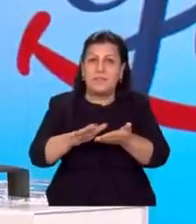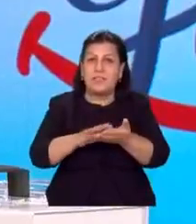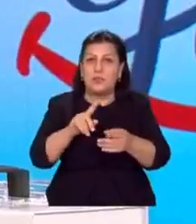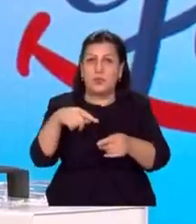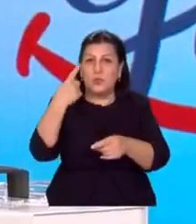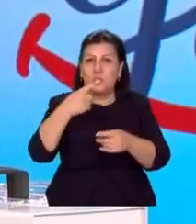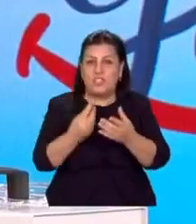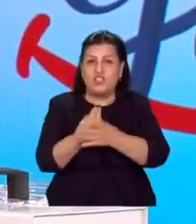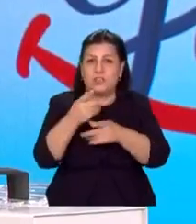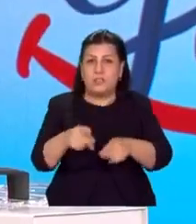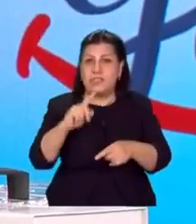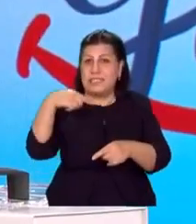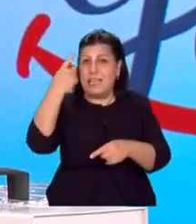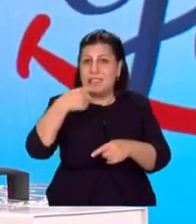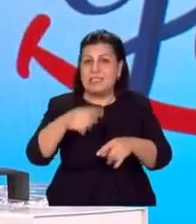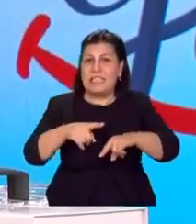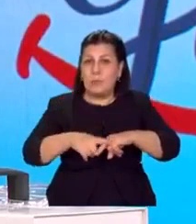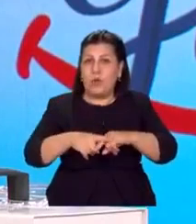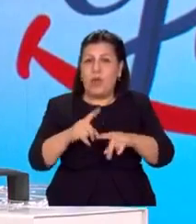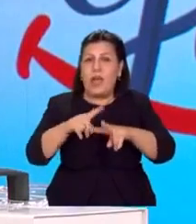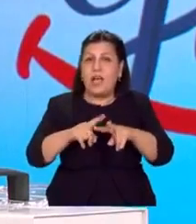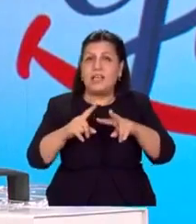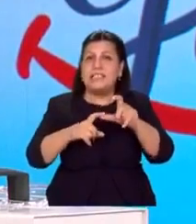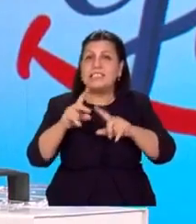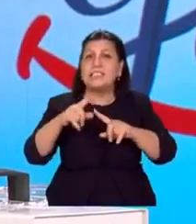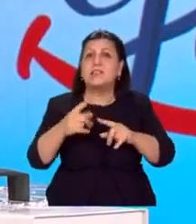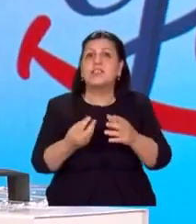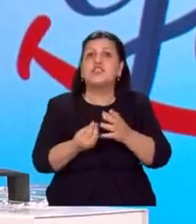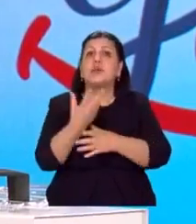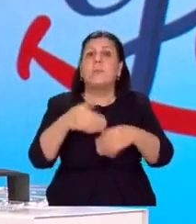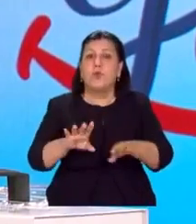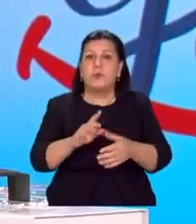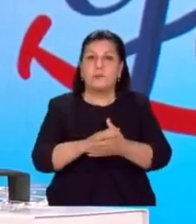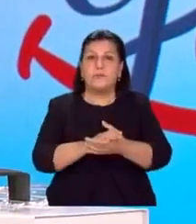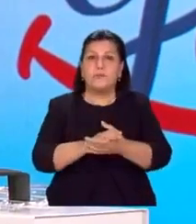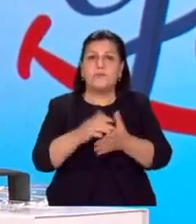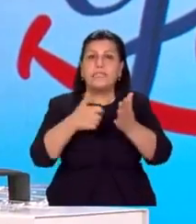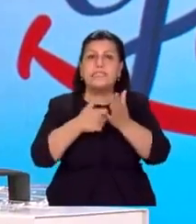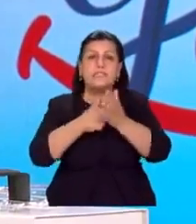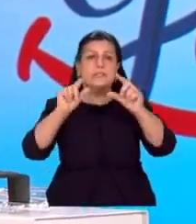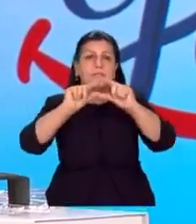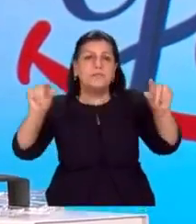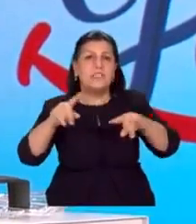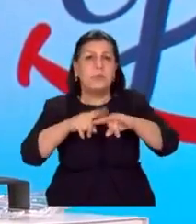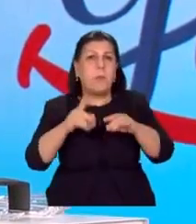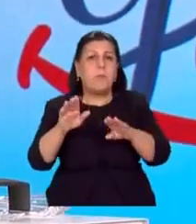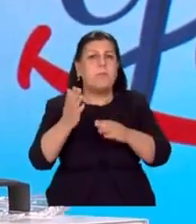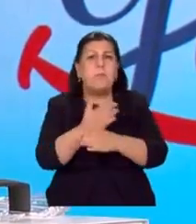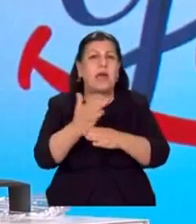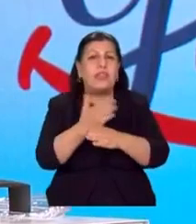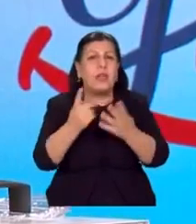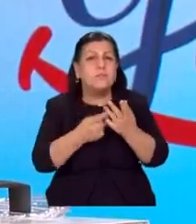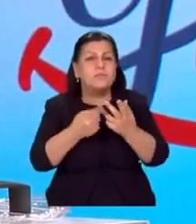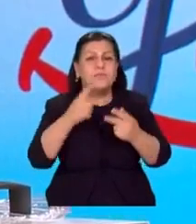kostikten kaynaklanıyor Çünkü sadece hep okuyoruz işte oluşmuyor aynı zamanda sodyum çok iyi hidroksitlerin en başka bir madde da var